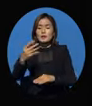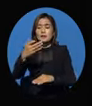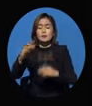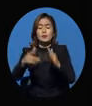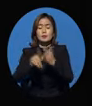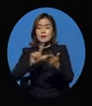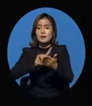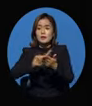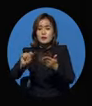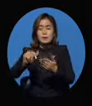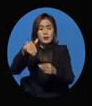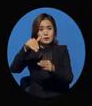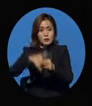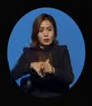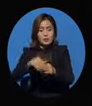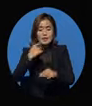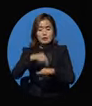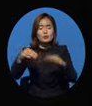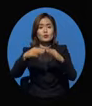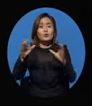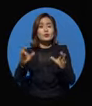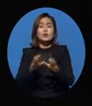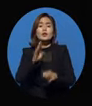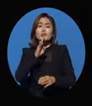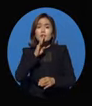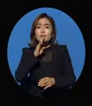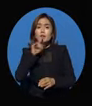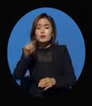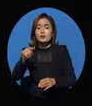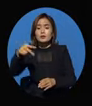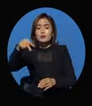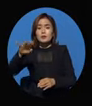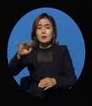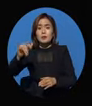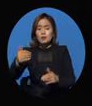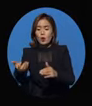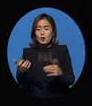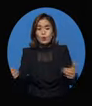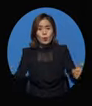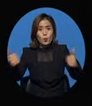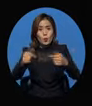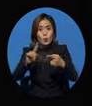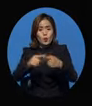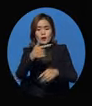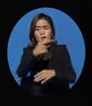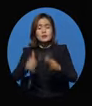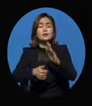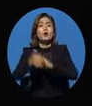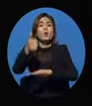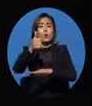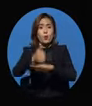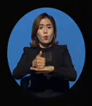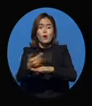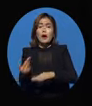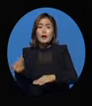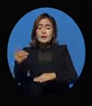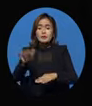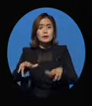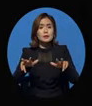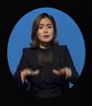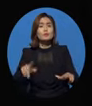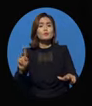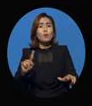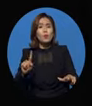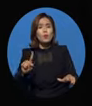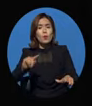지방선거에서 우리 민주당은 바로 싱가포르 회담 하루 전날 선거를 치러 므로 섭외 있음을 이루었습니다 그런데 지금은